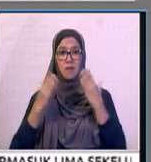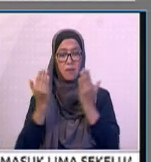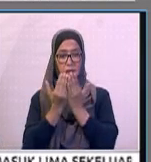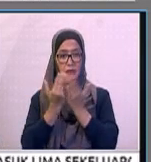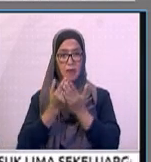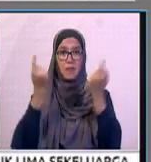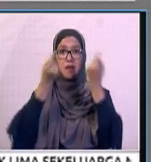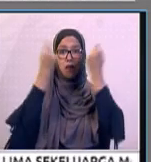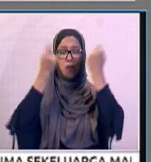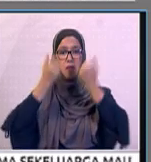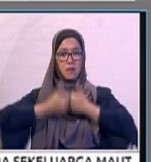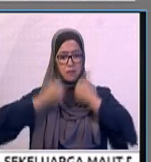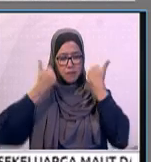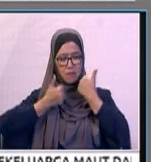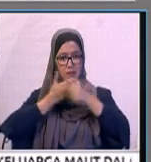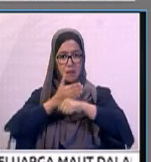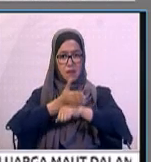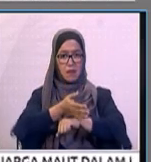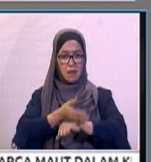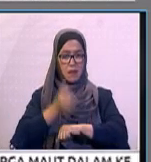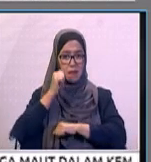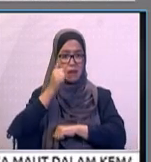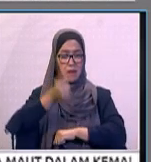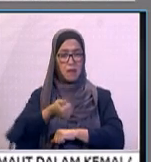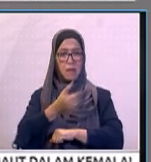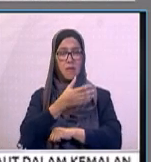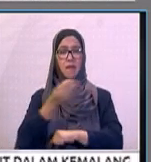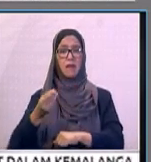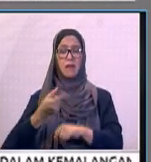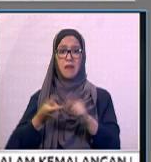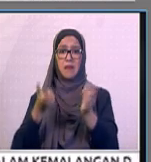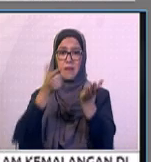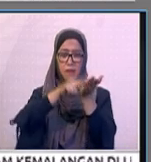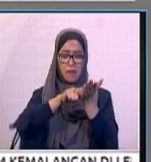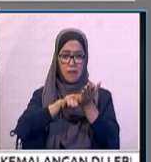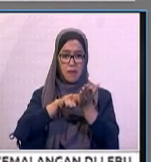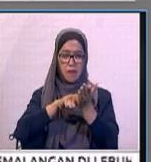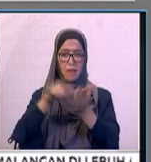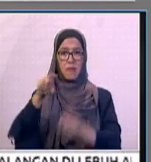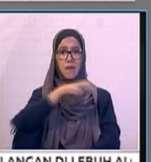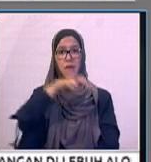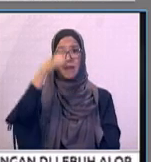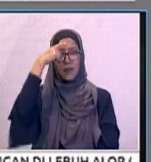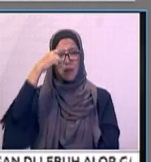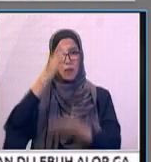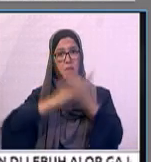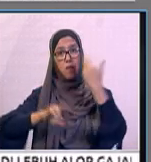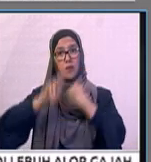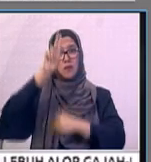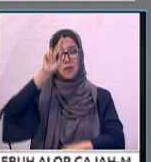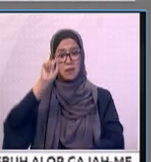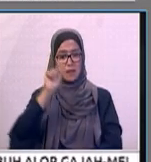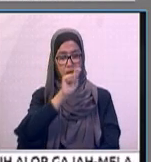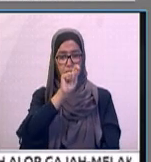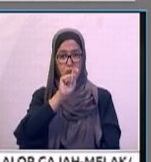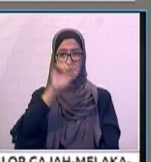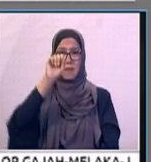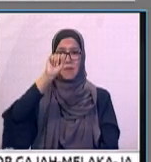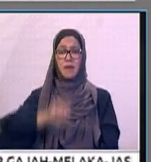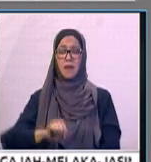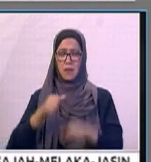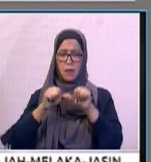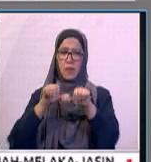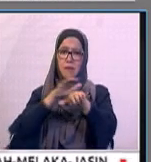pada keesokan harinya, cara keseluruhannya keadaan trafik arah utara, timur dan selatan masih lagi bergerak perlahan dan